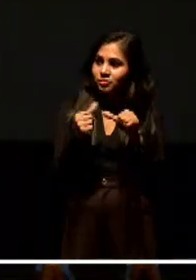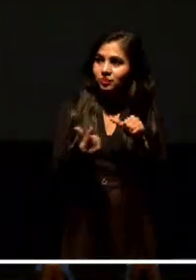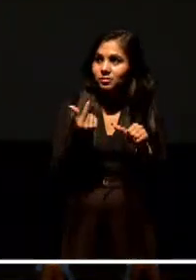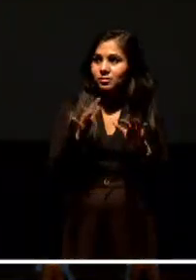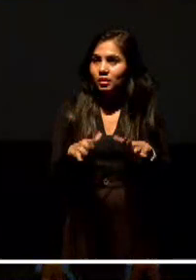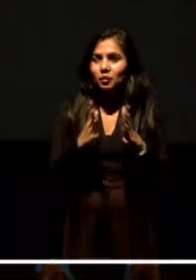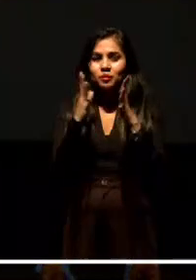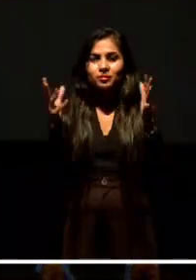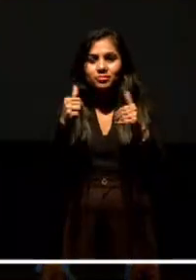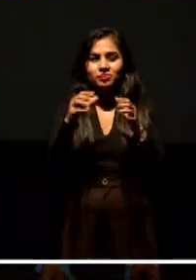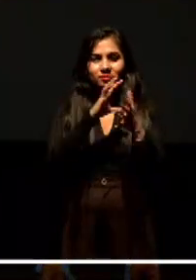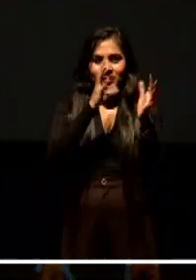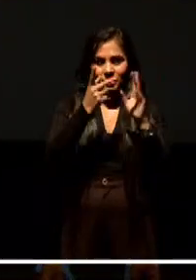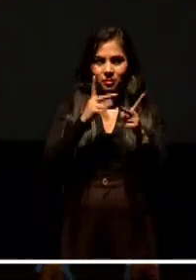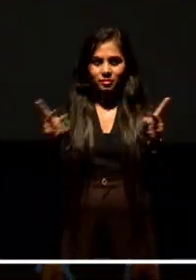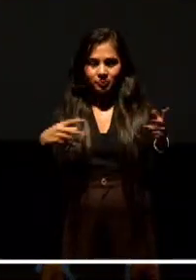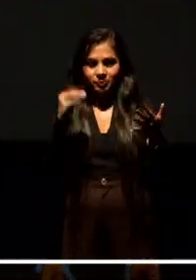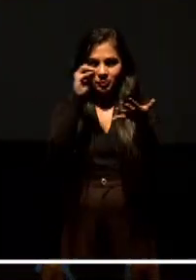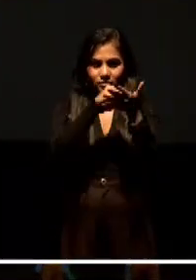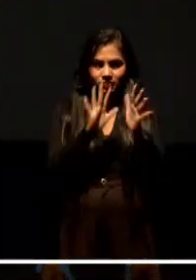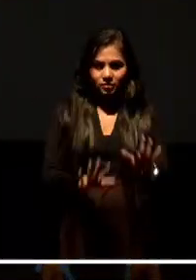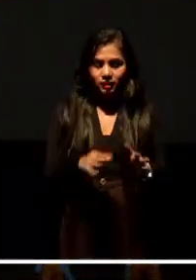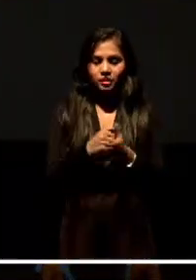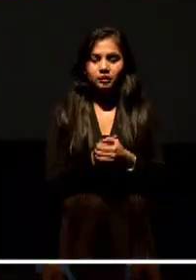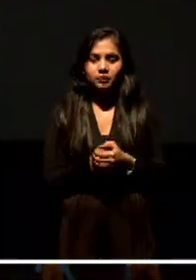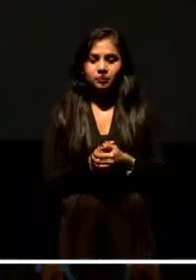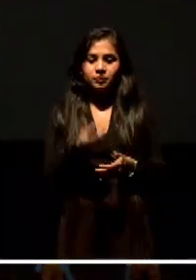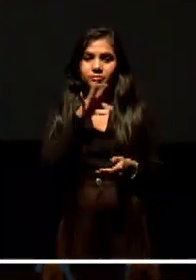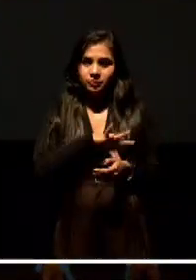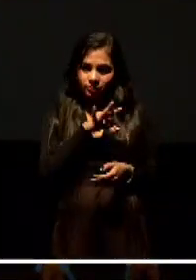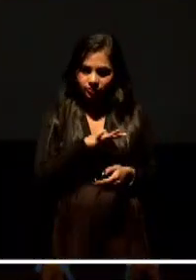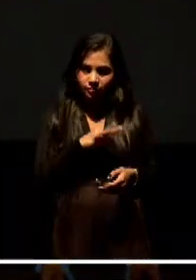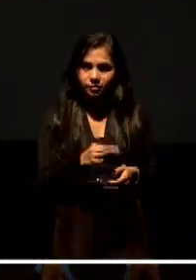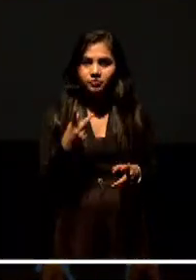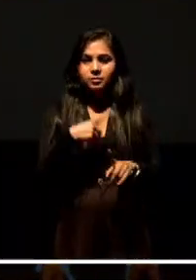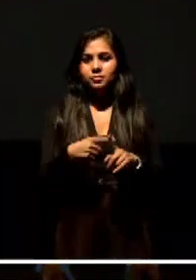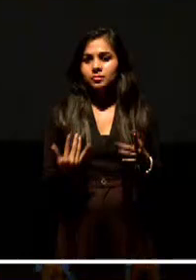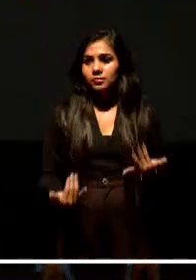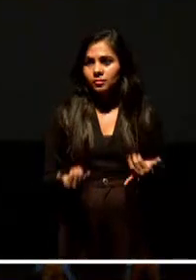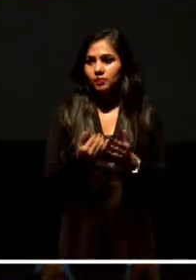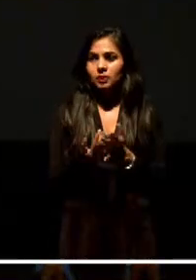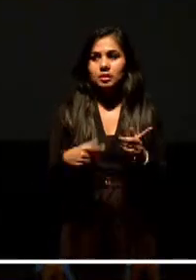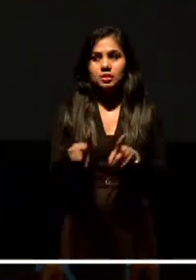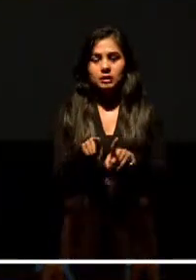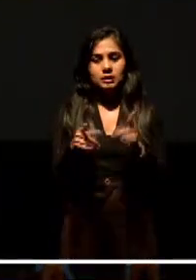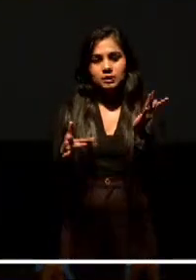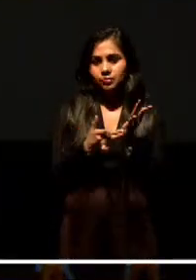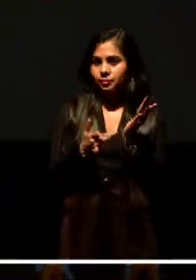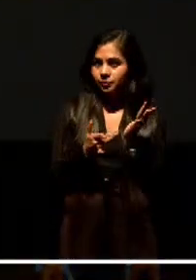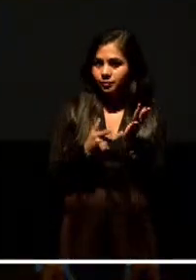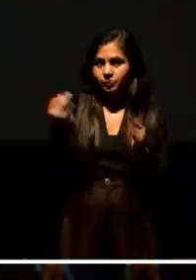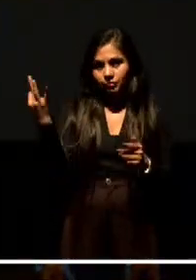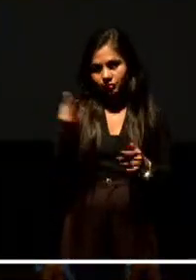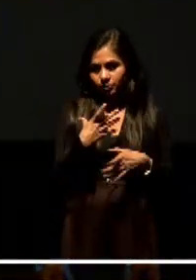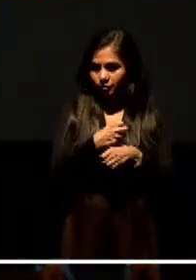को सप्लाई की जाए, ताकि इसमें इकोनॉमी ऑफ स्केल का बेनिफिट मिले, और ताकि जो अभी मान लो कि आपने टेक्नोलॉजी बिल्कुल नई बना दी है तो